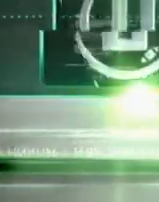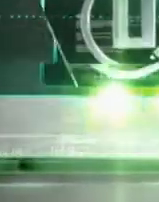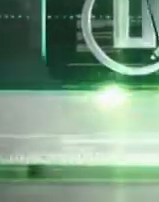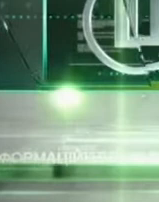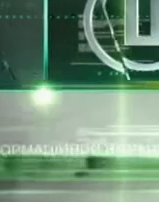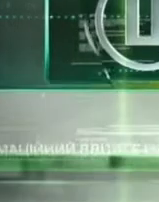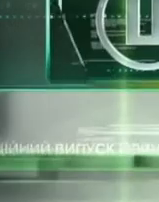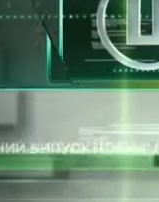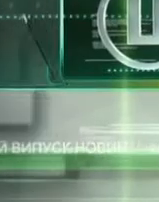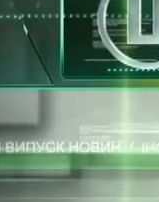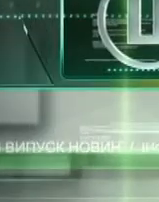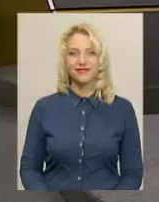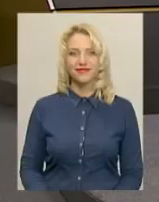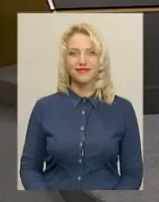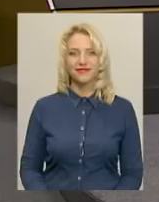Музика